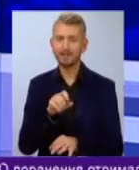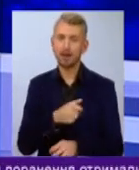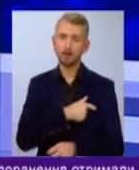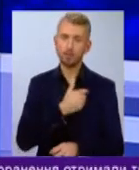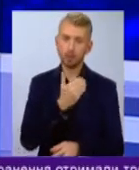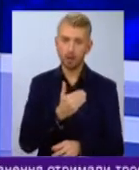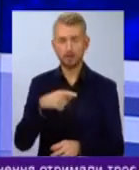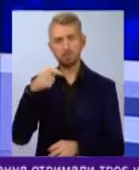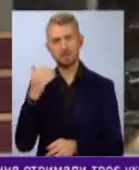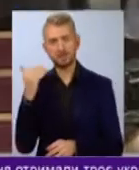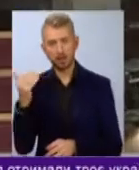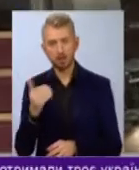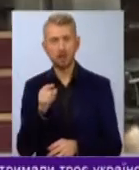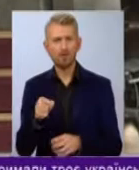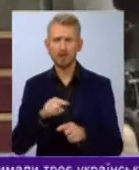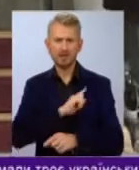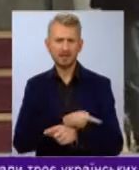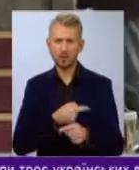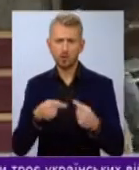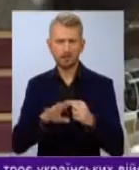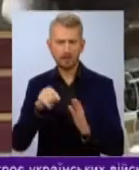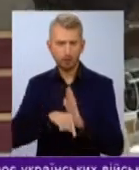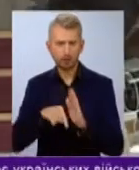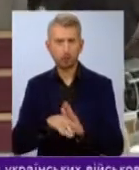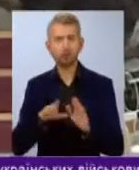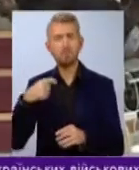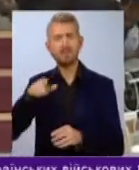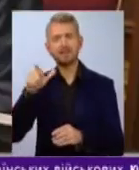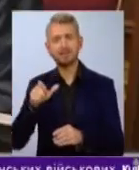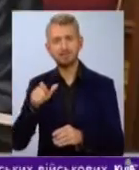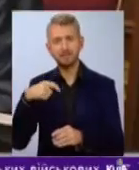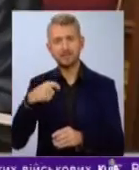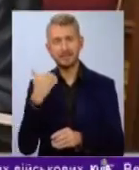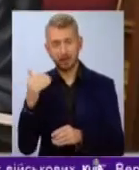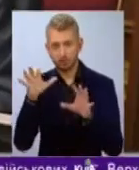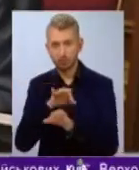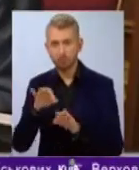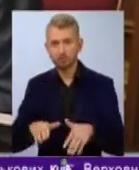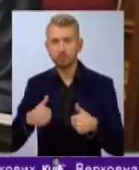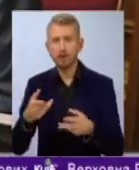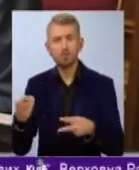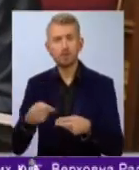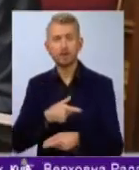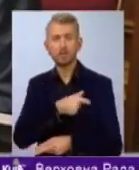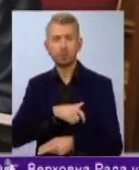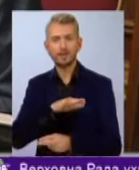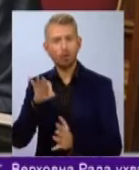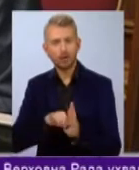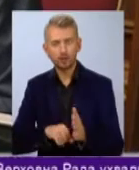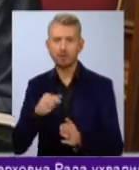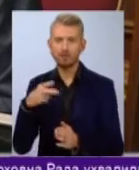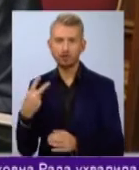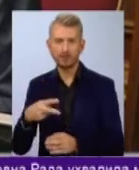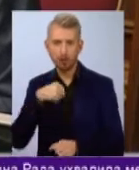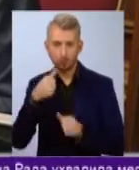і за президентський. Вони особливо не відрізняються суттю. Лише президентський пропонує позбавлення депутатів імунітету не одразу, а у 2020